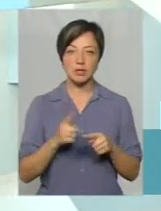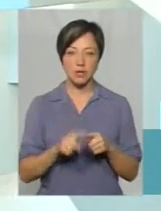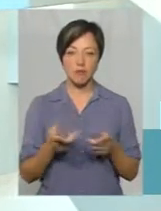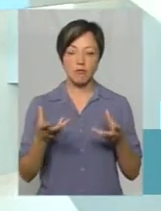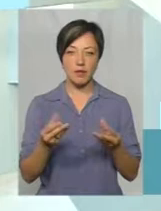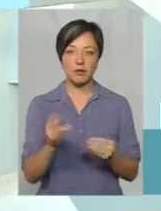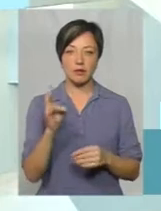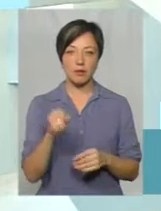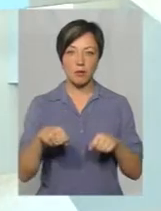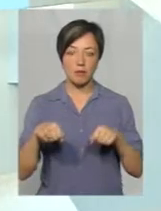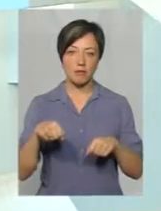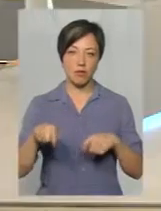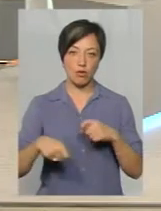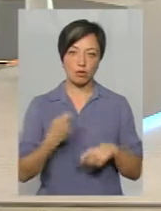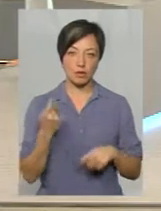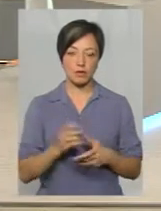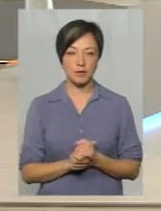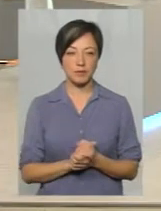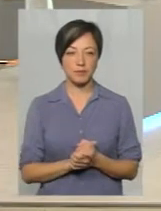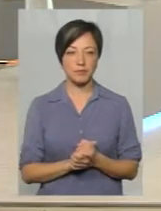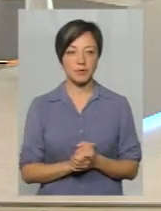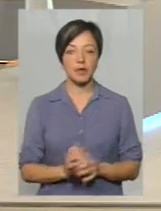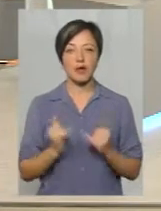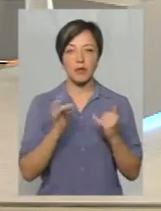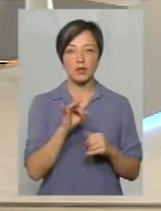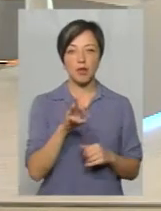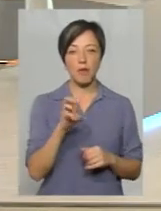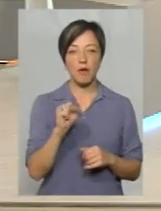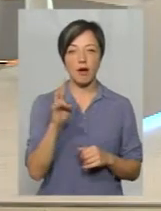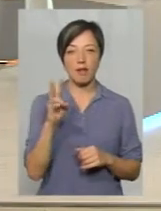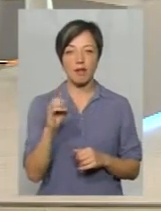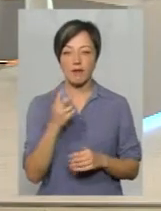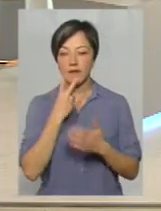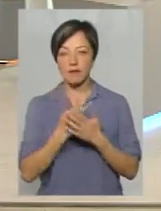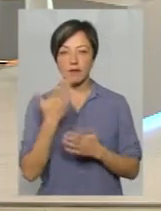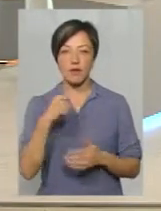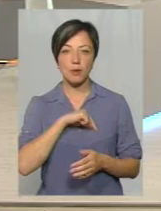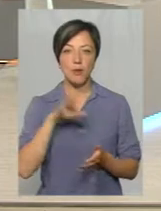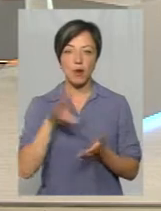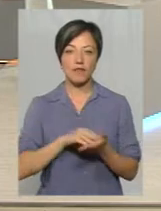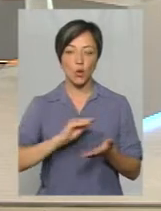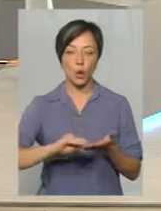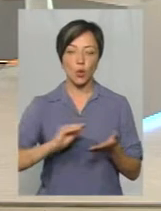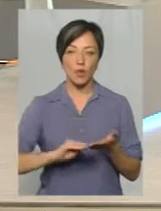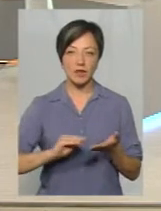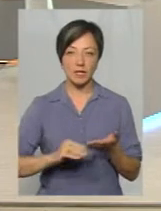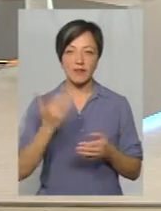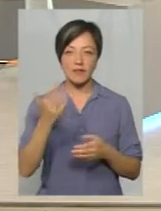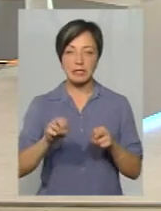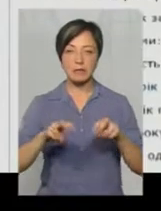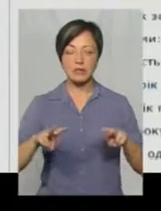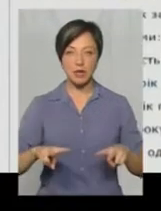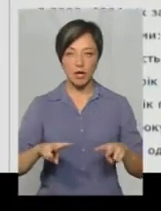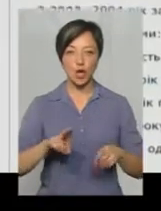вплине на право порушників. Пане Романе, як видно із вашої біографічної довідки, ви за